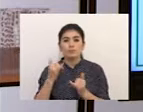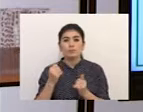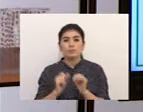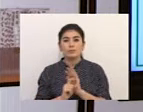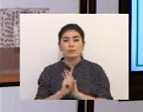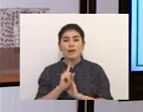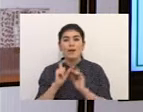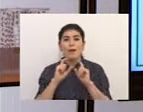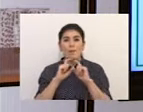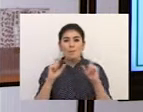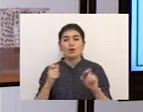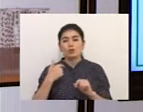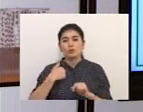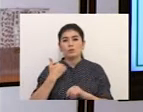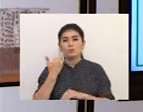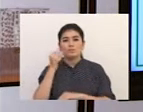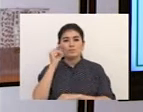Men maktab o'quvchisiman.